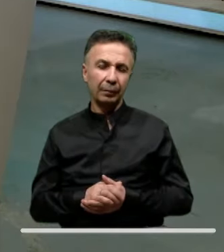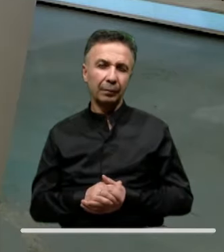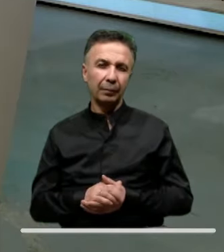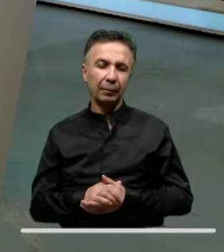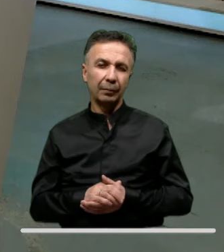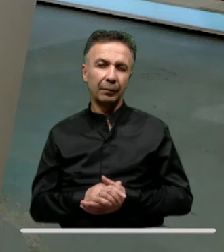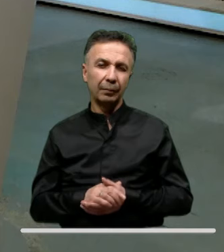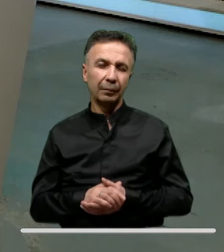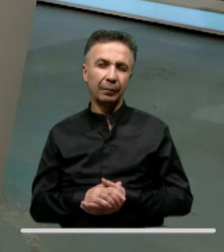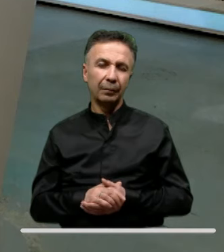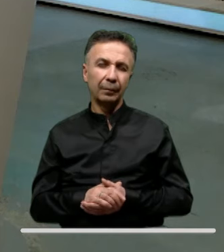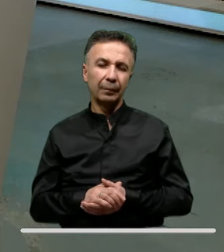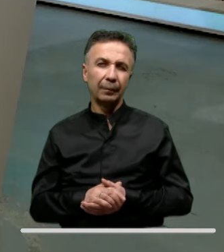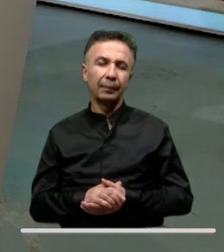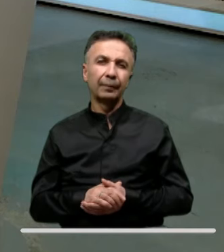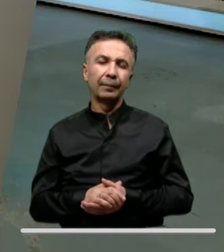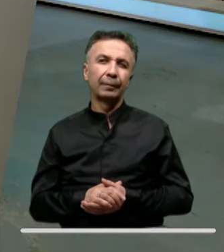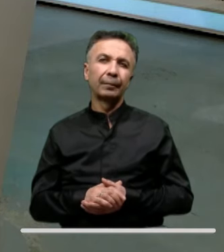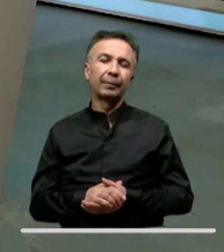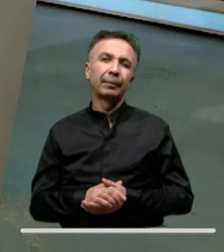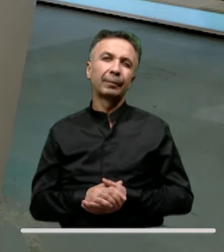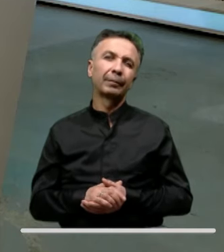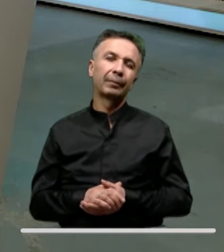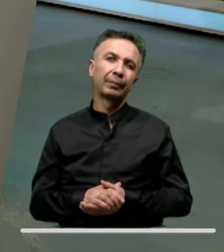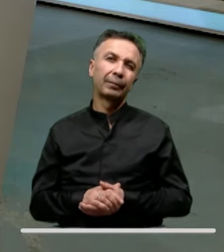Ama televizyonun sesini kapatman lazım Hacı abi.